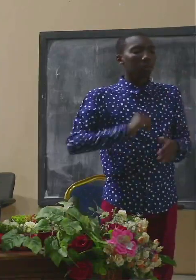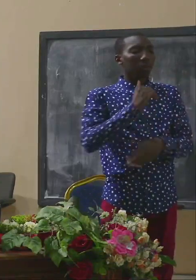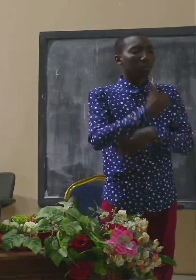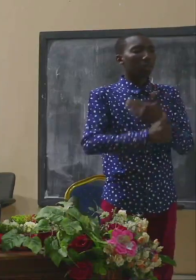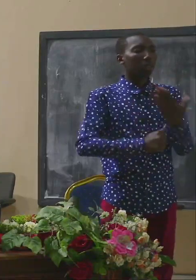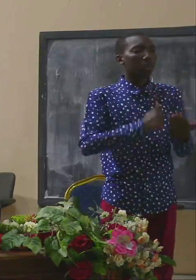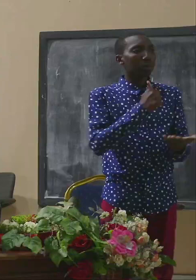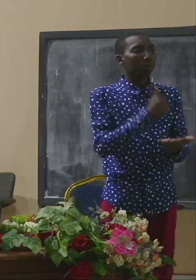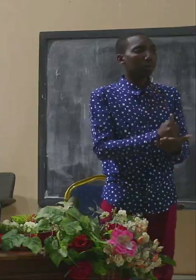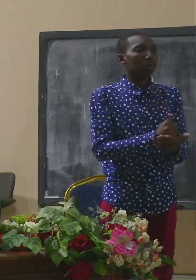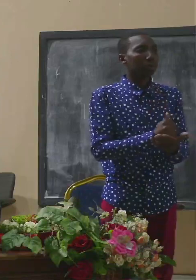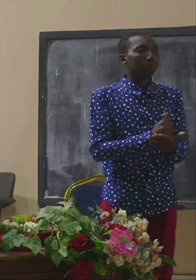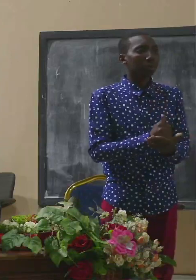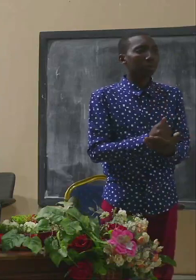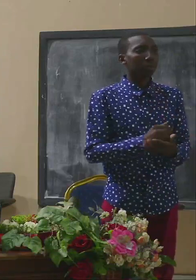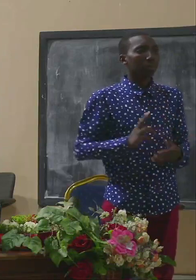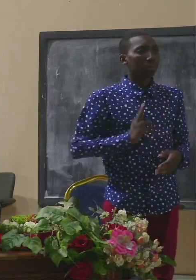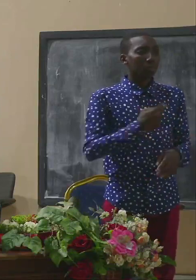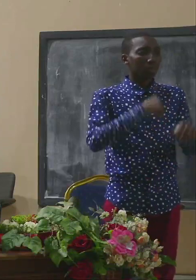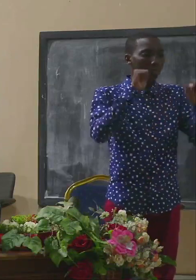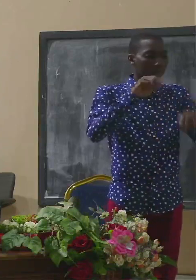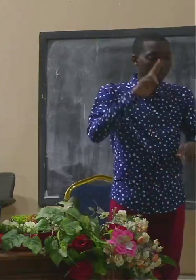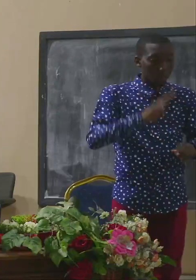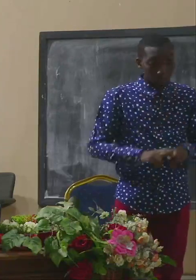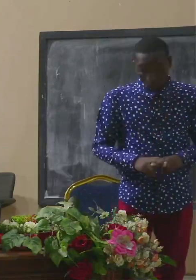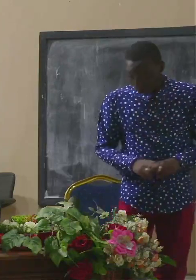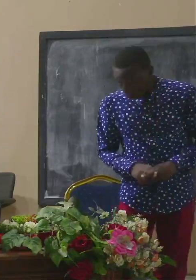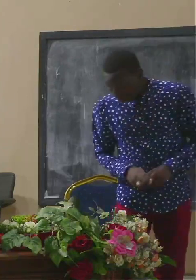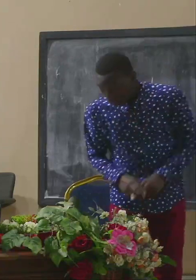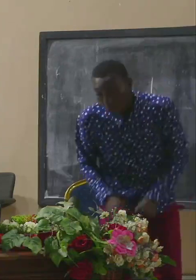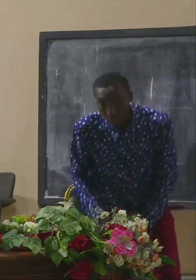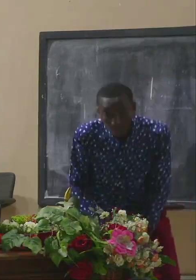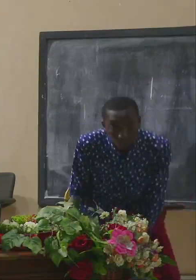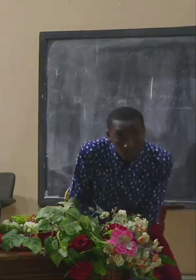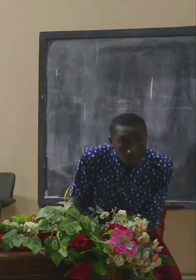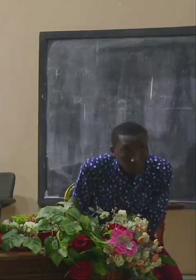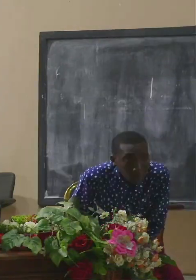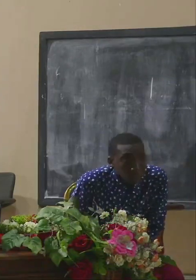Amen. Amen. Nous pouvons nous asseoir.